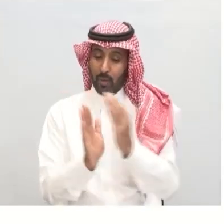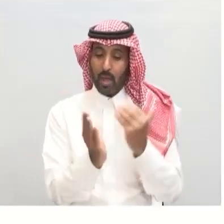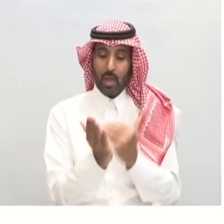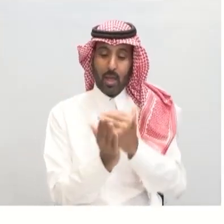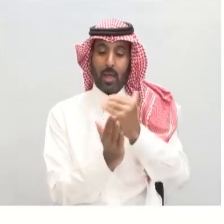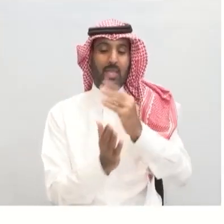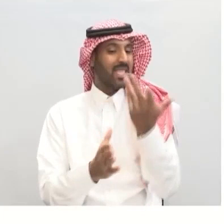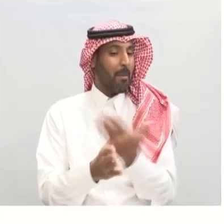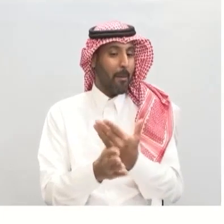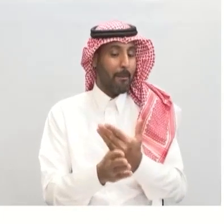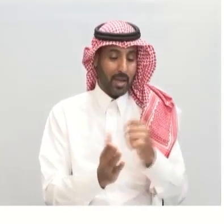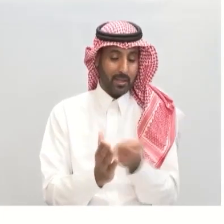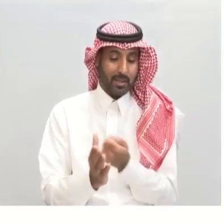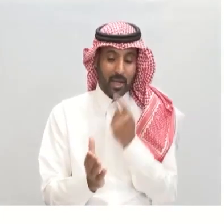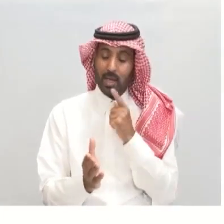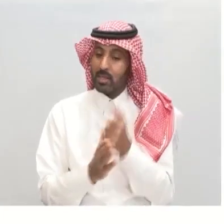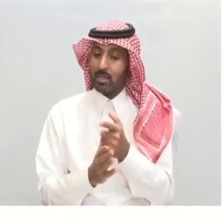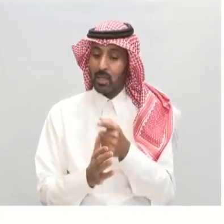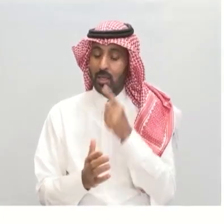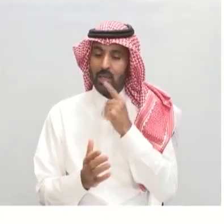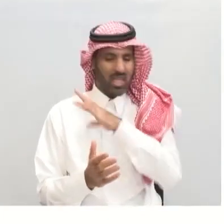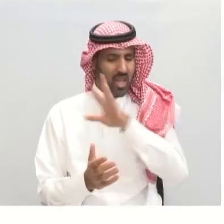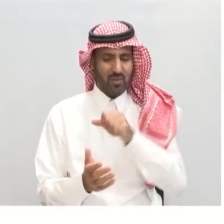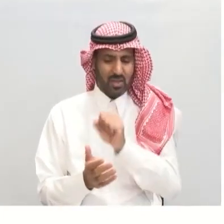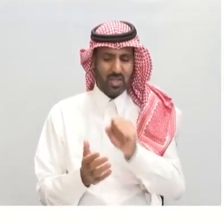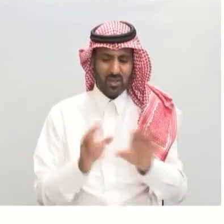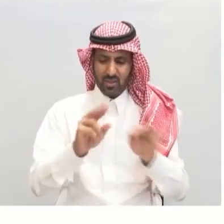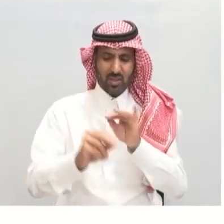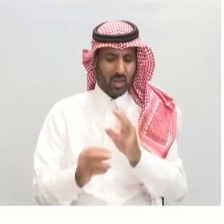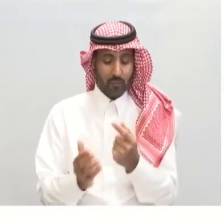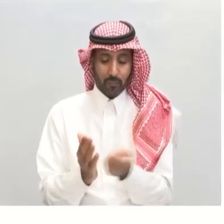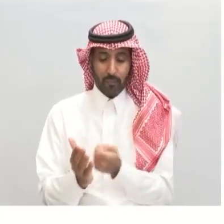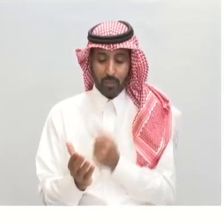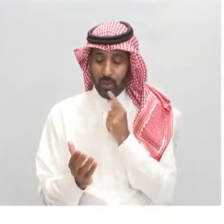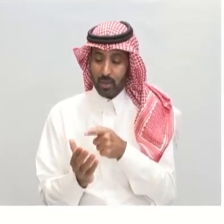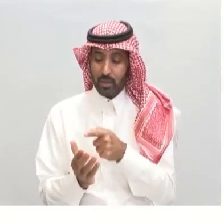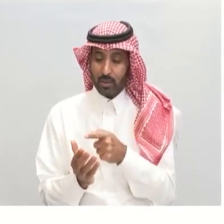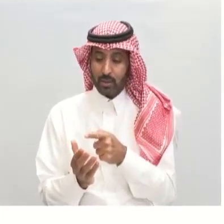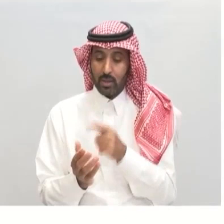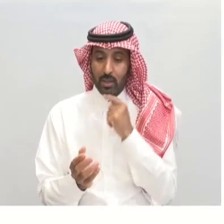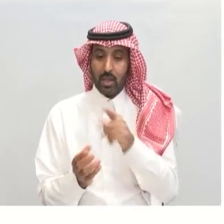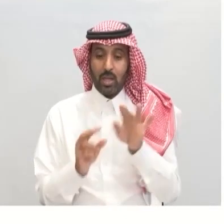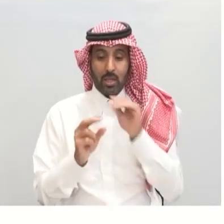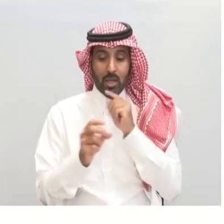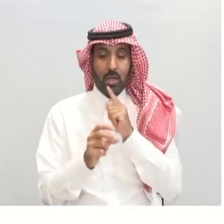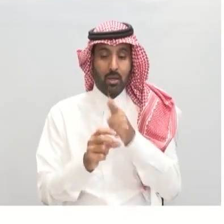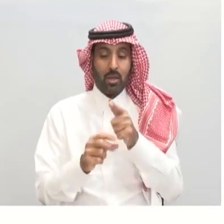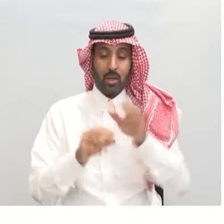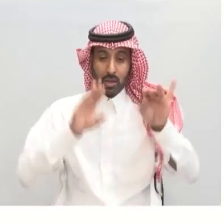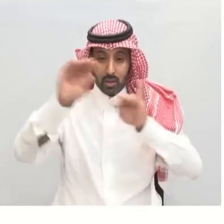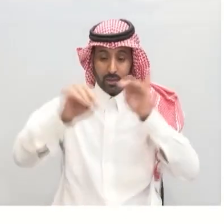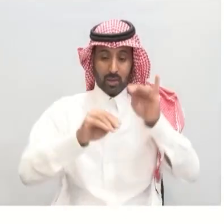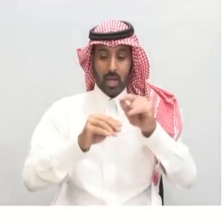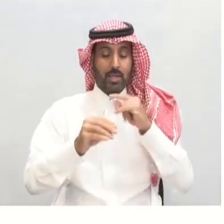القران الكريم ان يعدد ملامح الجمع ان يذكر قصه الجمع هذه